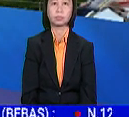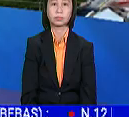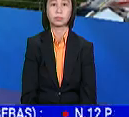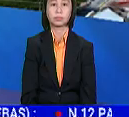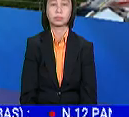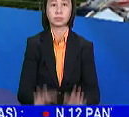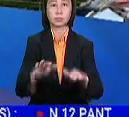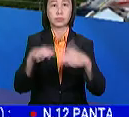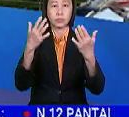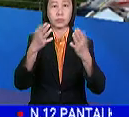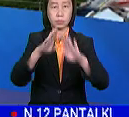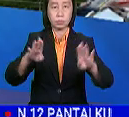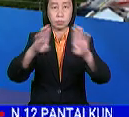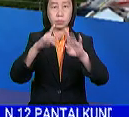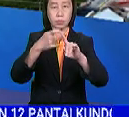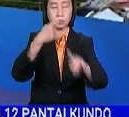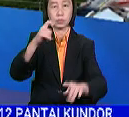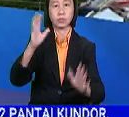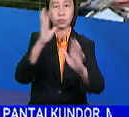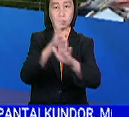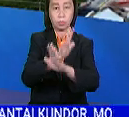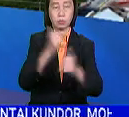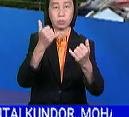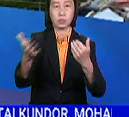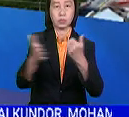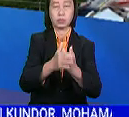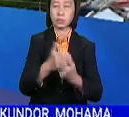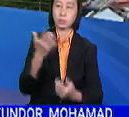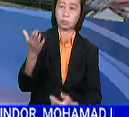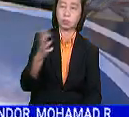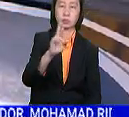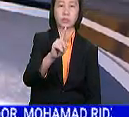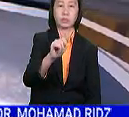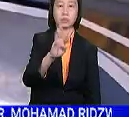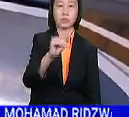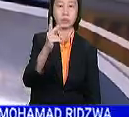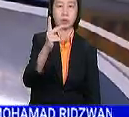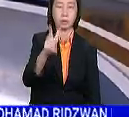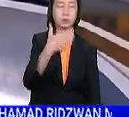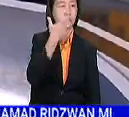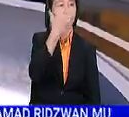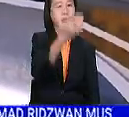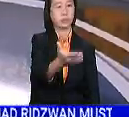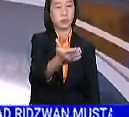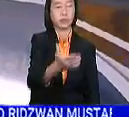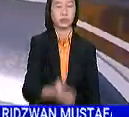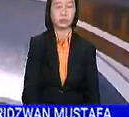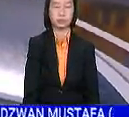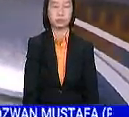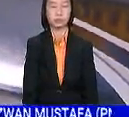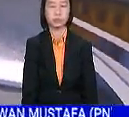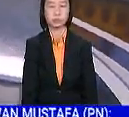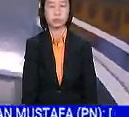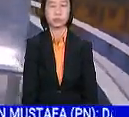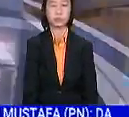Hai dengan itu sekian perkembangan berita dari Serawak kita kembali bersama Nurul di angkasa Puri semoga seveners tadi atlas sport